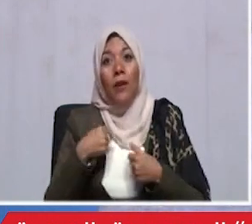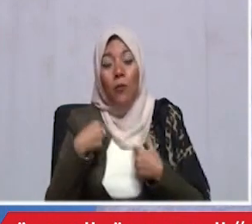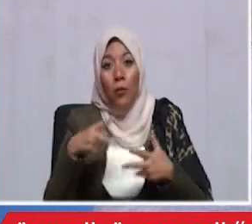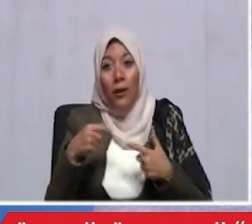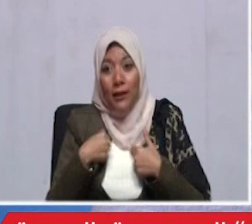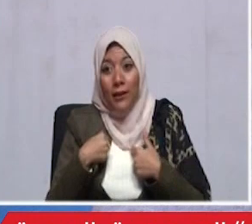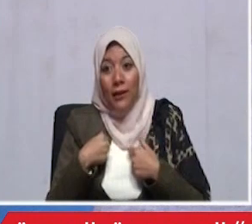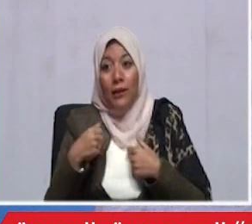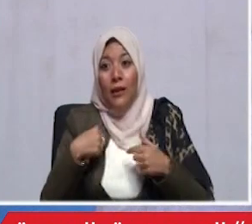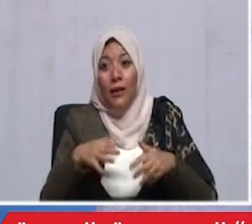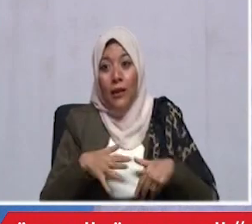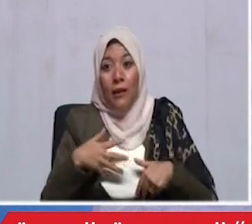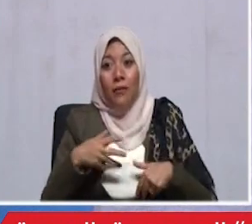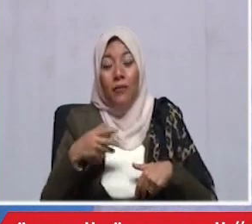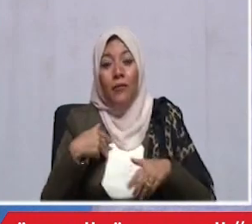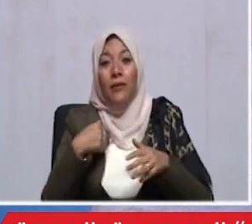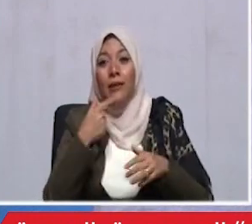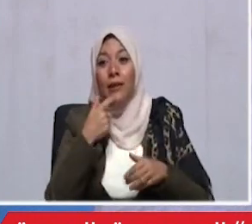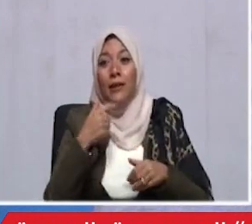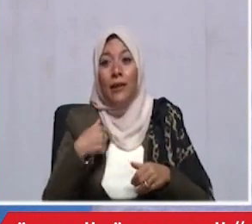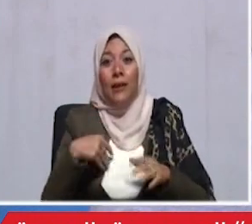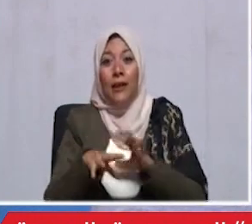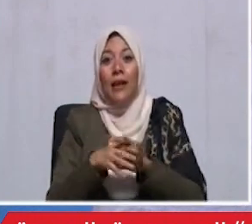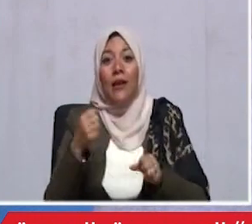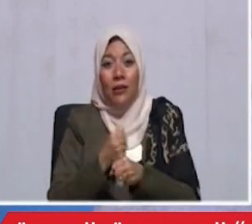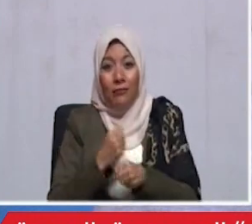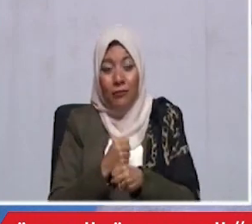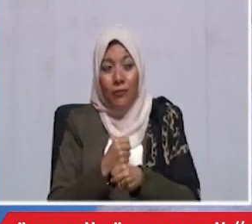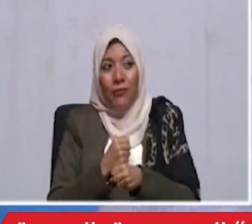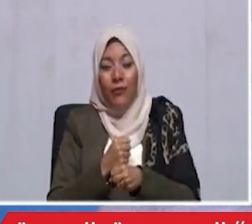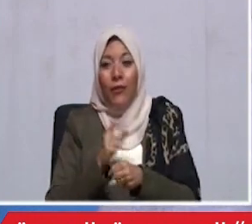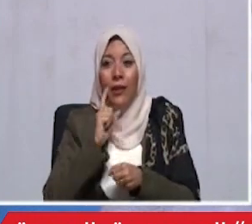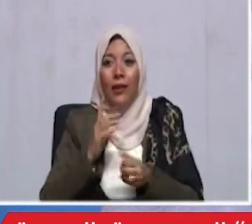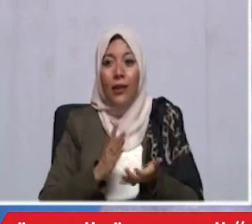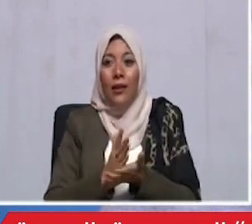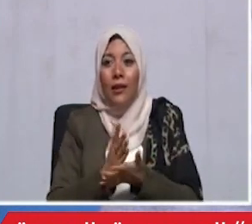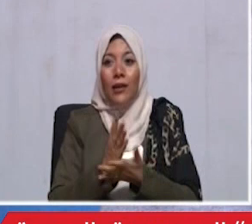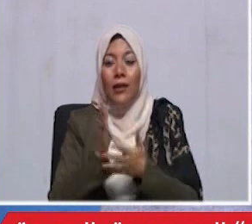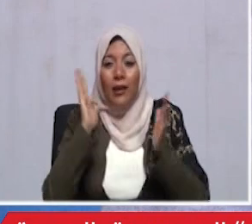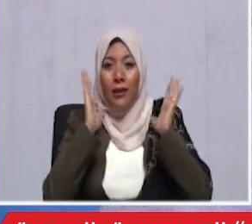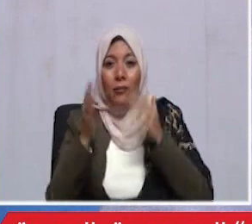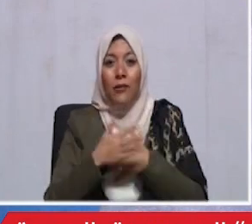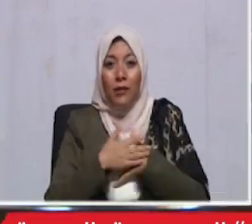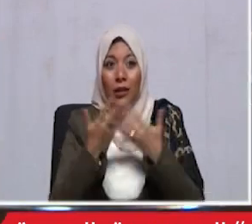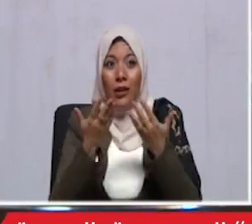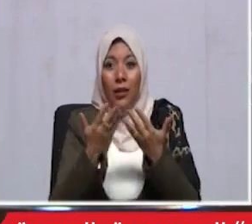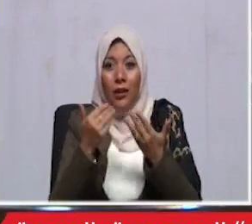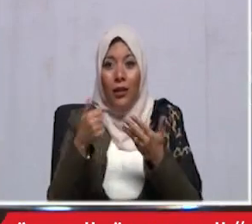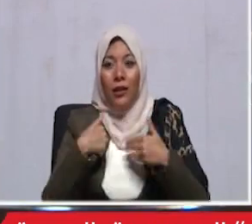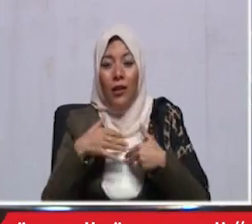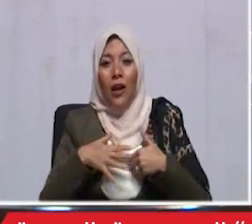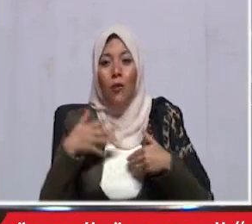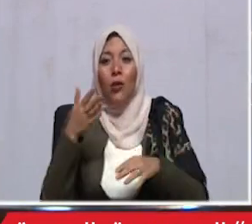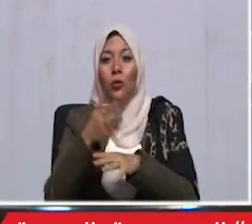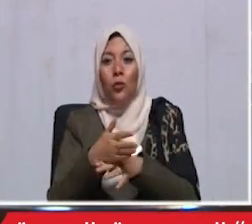قبل ما مش عايز أرنب سنة الأول، انا عايز الاقي يعني ايه على طول بتدعويها بتصلي بسمعي انها